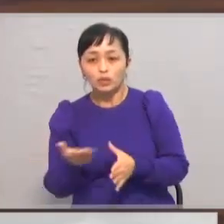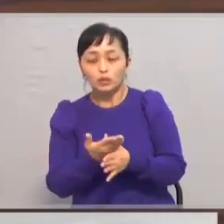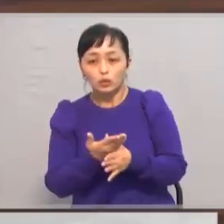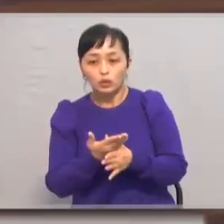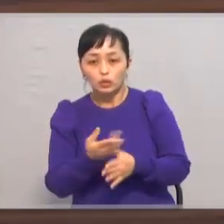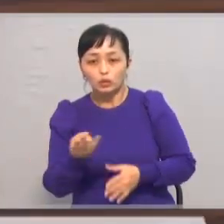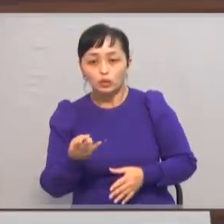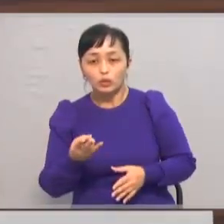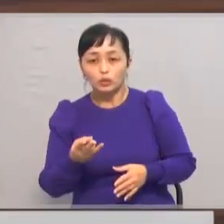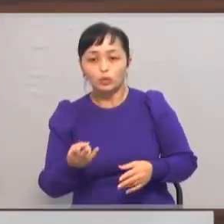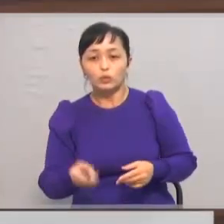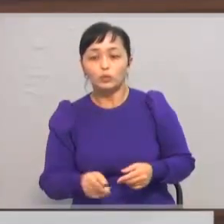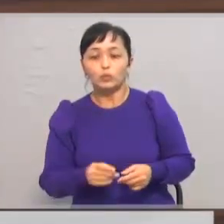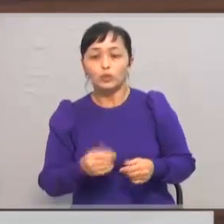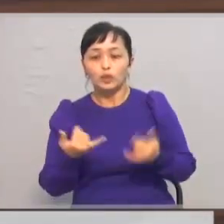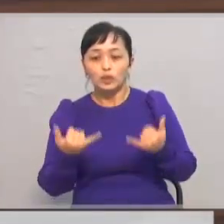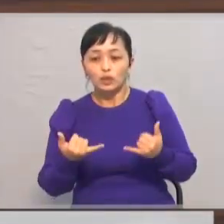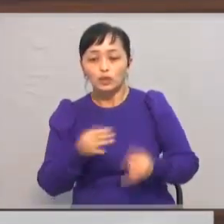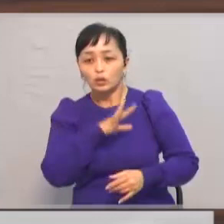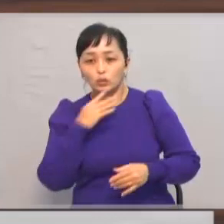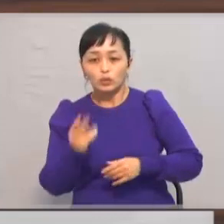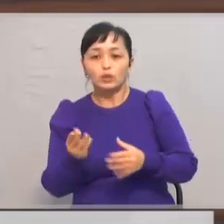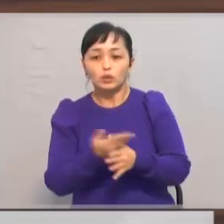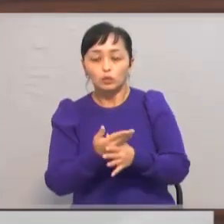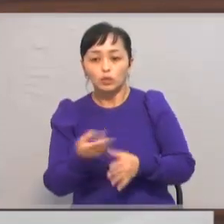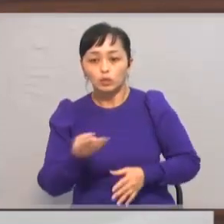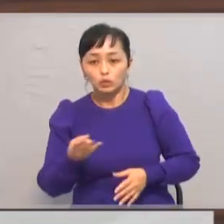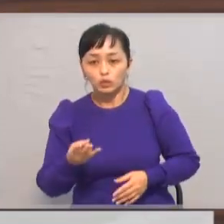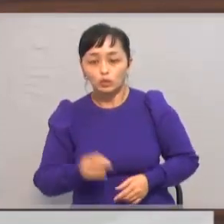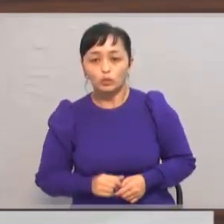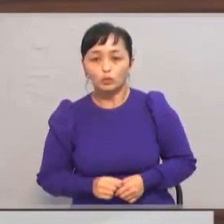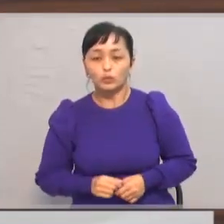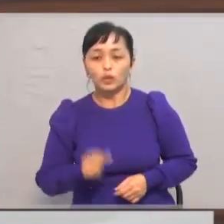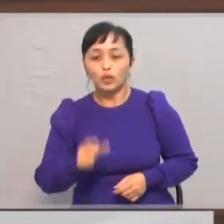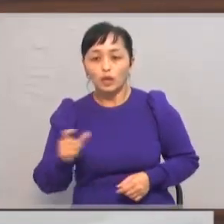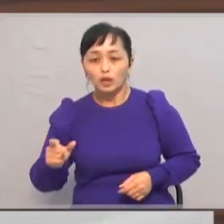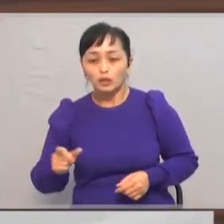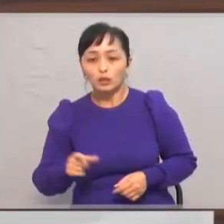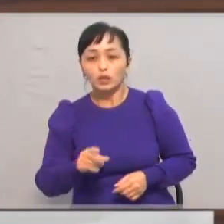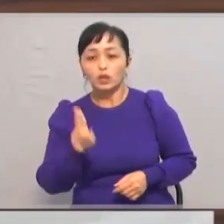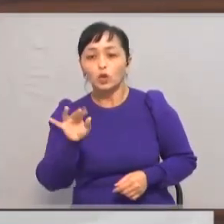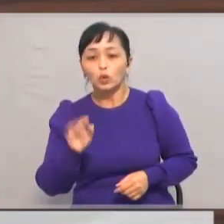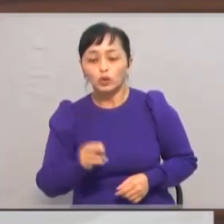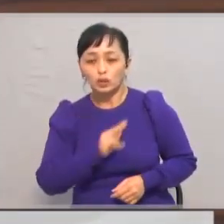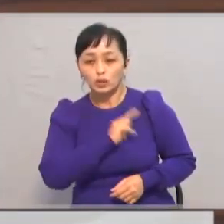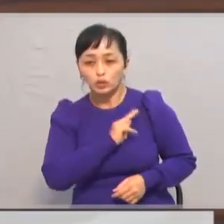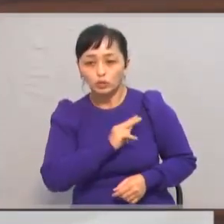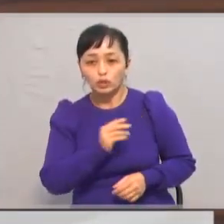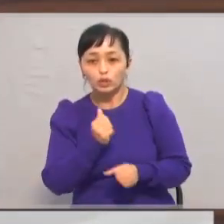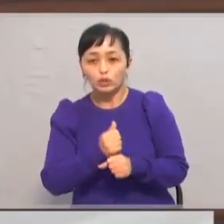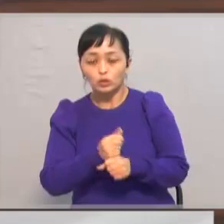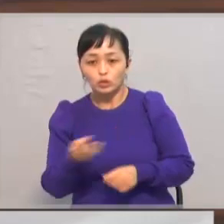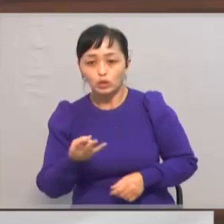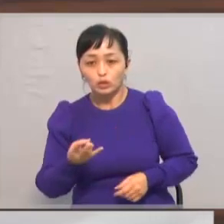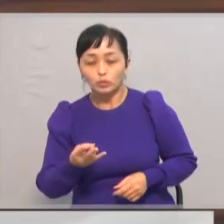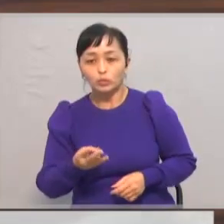мен бостандықтарын ілгерілетуге ықпал ету болып табылады. Адам құқықтары жөніндегі уәкіл өз өкілеттерін жүзеге асыру кезінде тәуелсіз